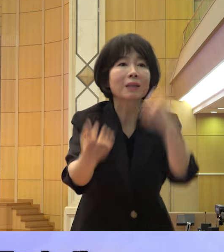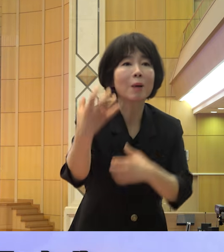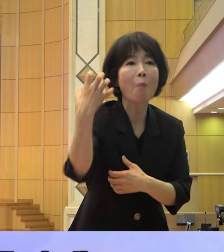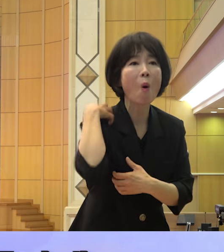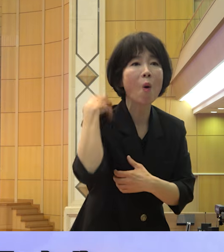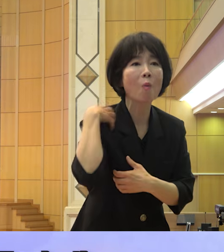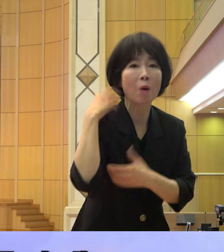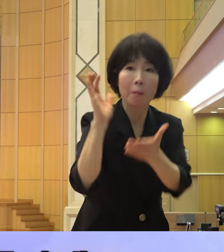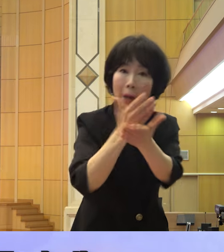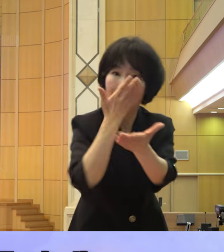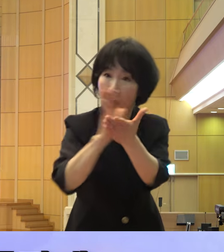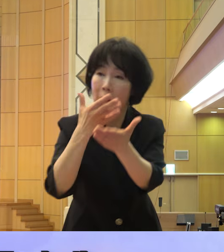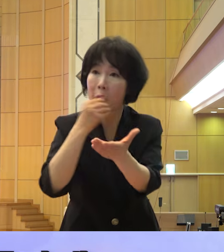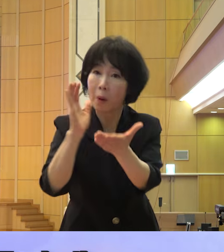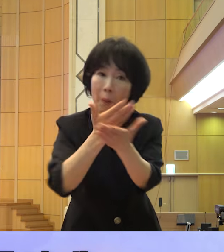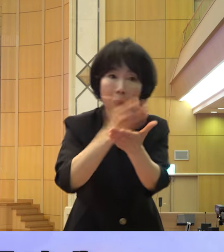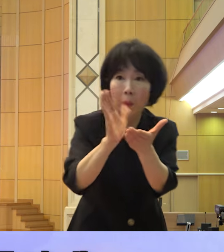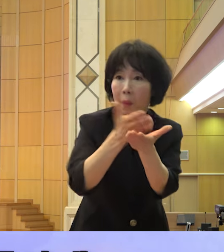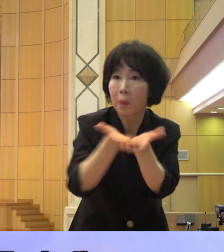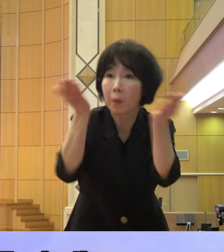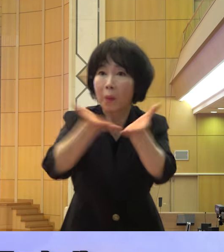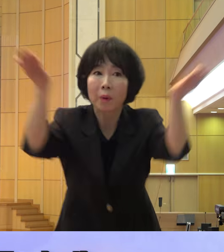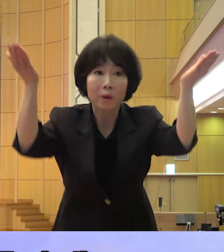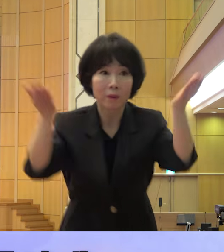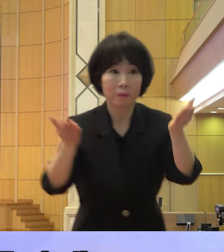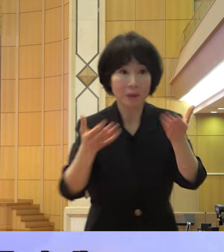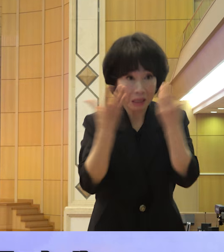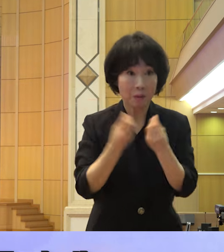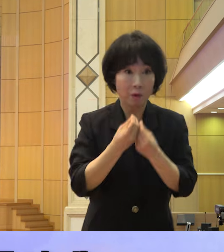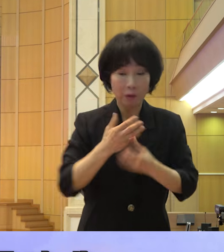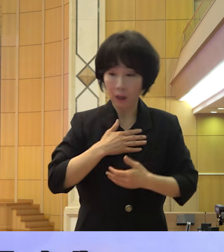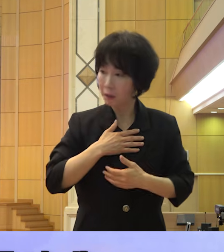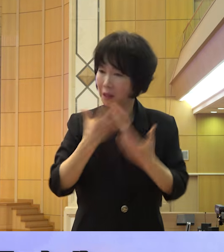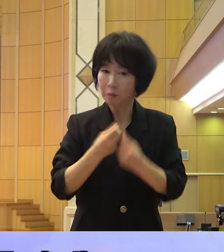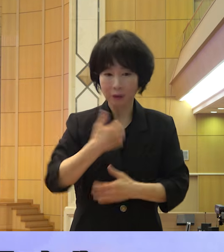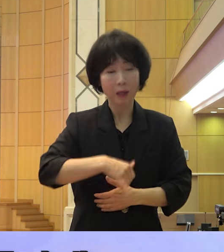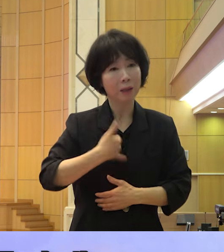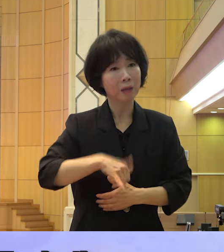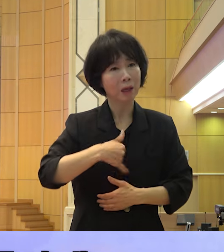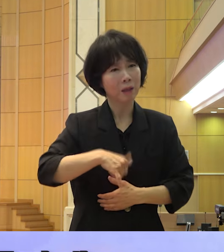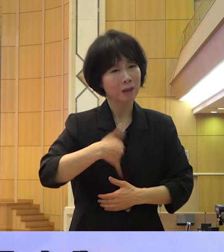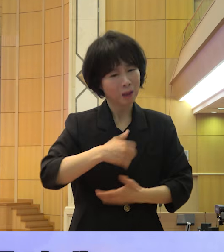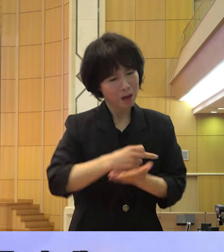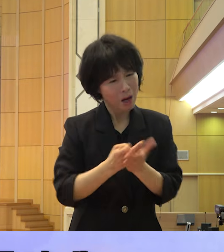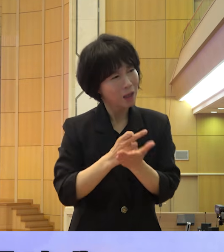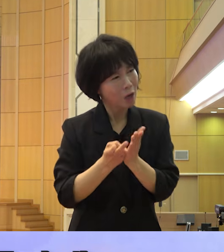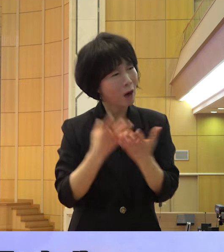있어요. 예를 들어 말하면 자녀가 여럿이는데요, 아버지가